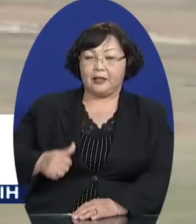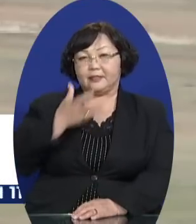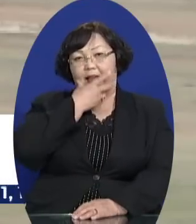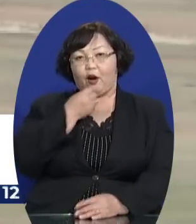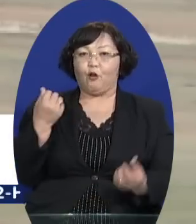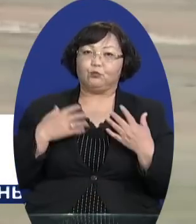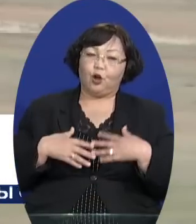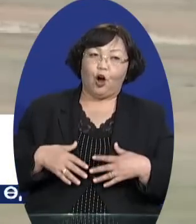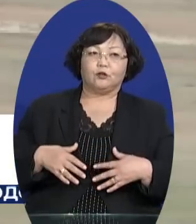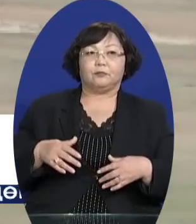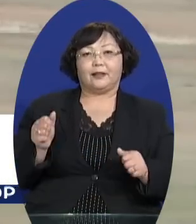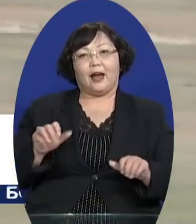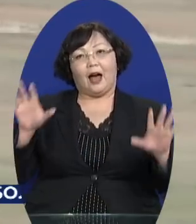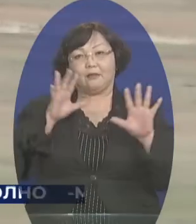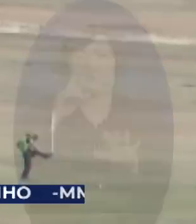байгааг хэлж байна.